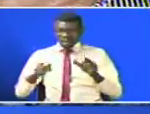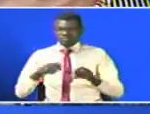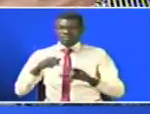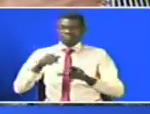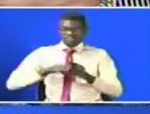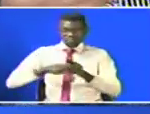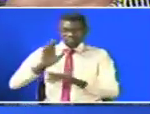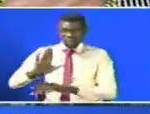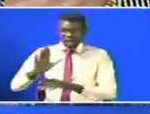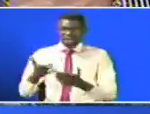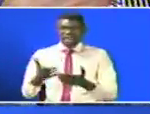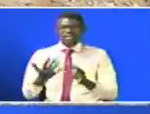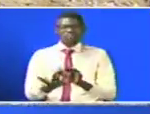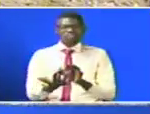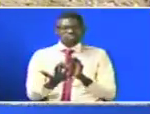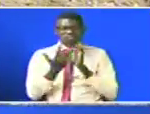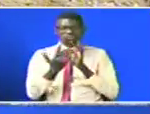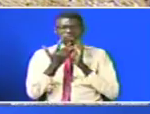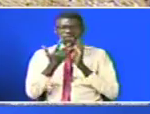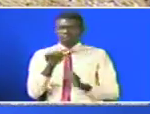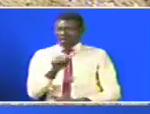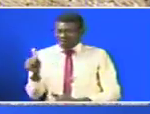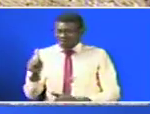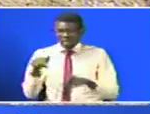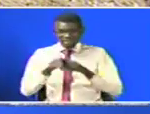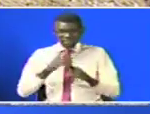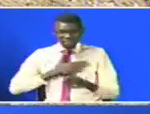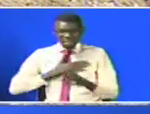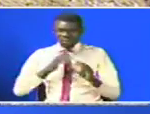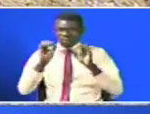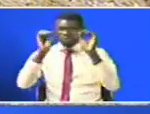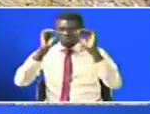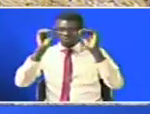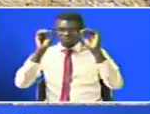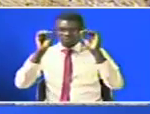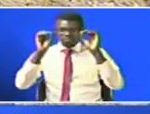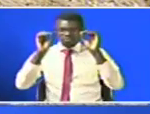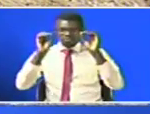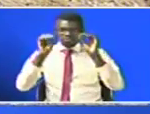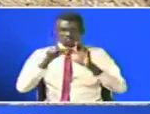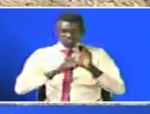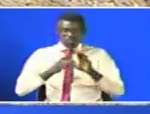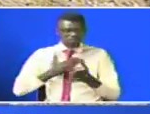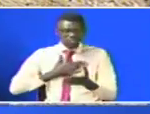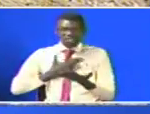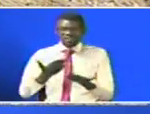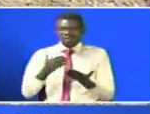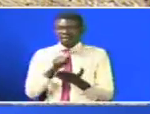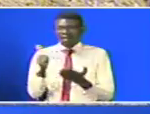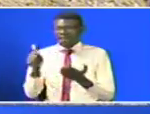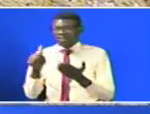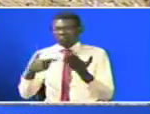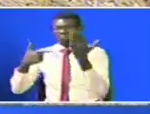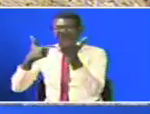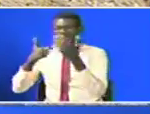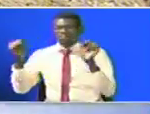mfano. Amjina haiwezi. Ile kazi inatumiwa na hii. Amjina haiwezi.